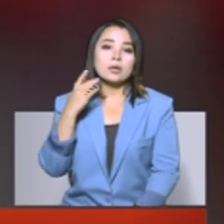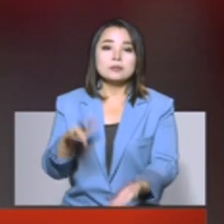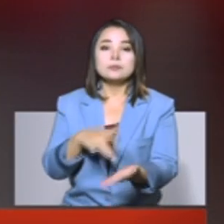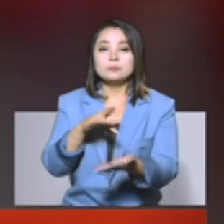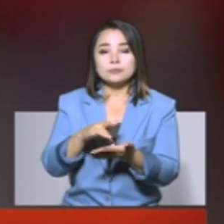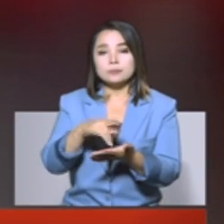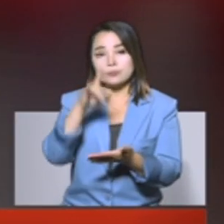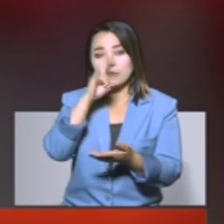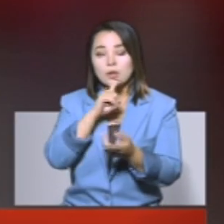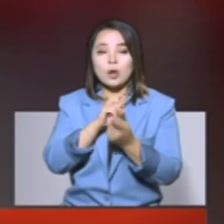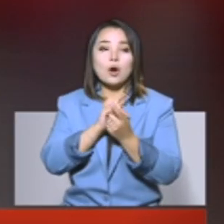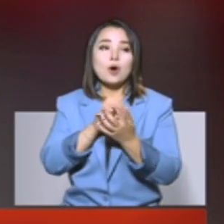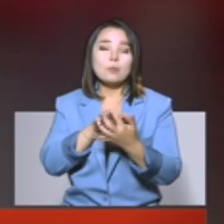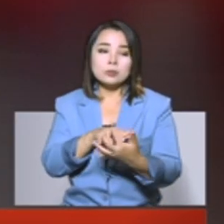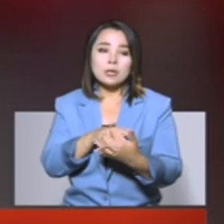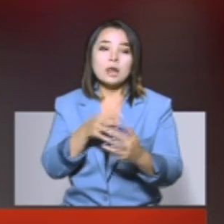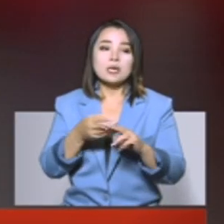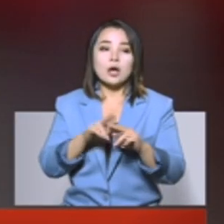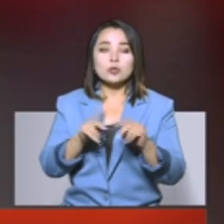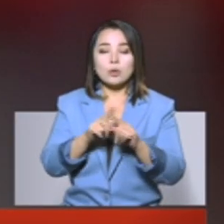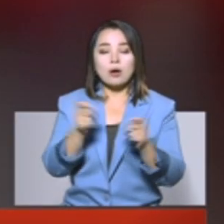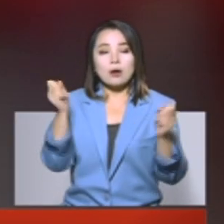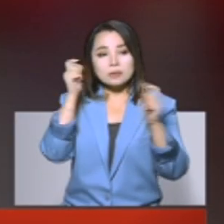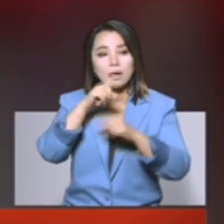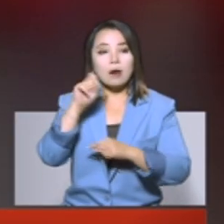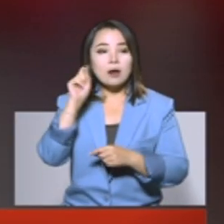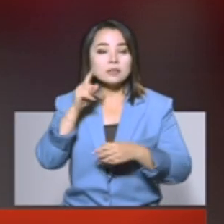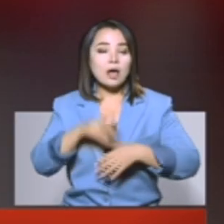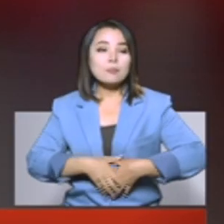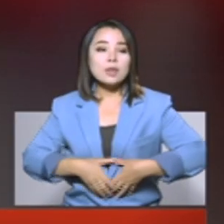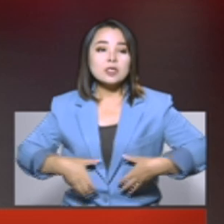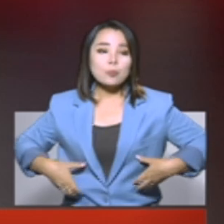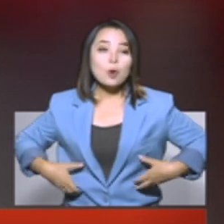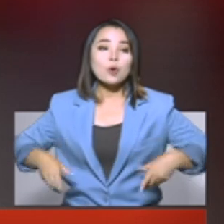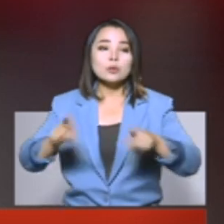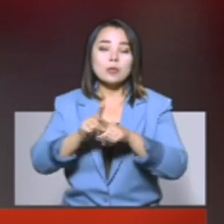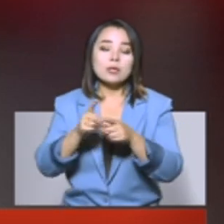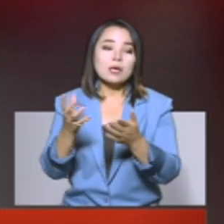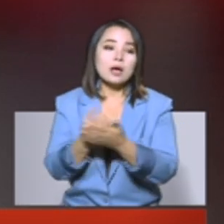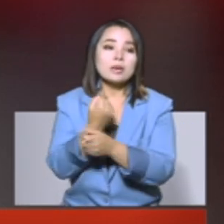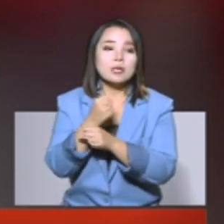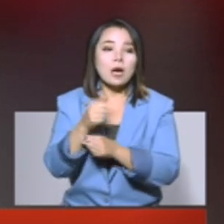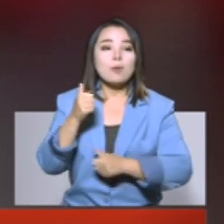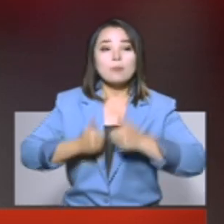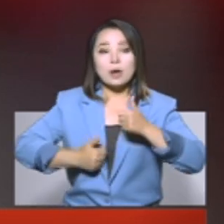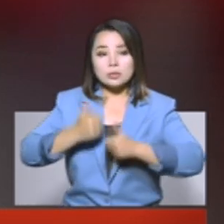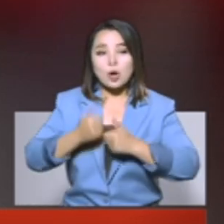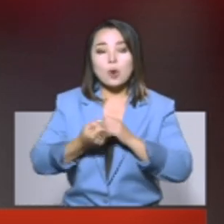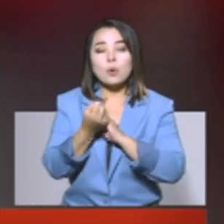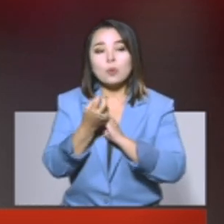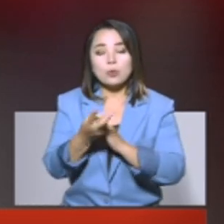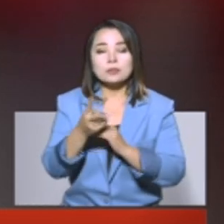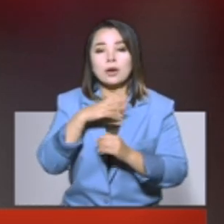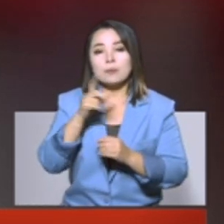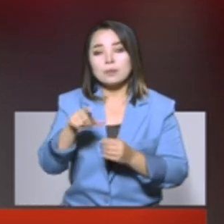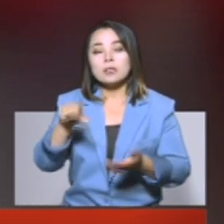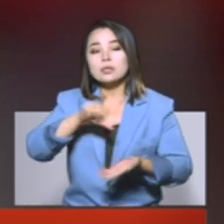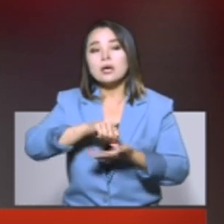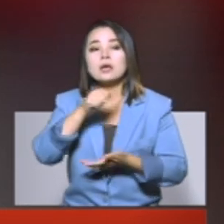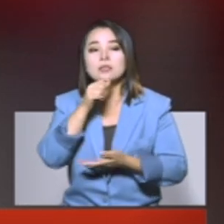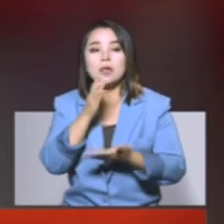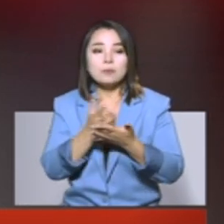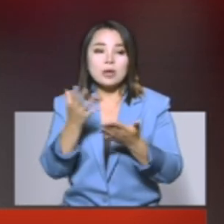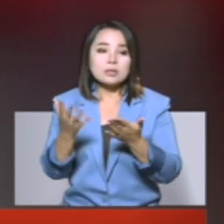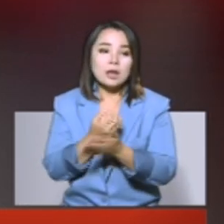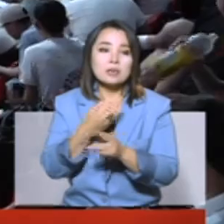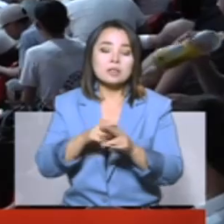Қызылордада қазақ күресінен сыр барысы анықталды. Алтын белбеу облыстық сайысының түйе балуандар бәсекесінде 12 оғлан сынға түсті. Бағы мен